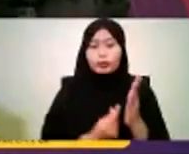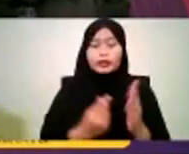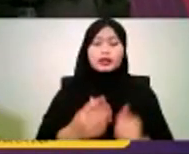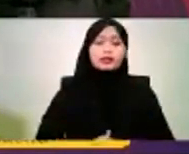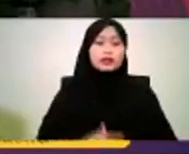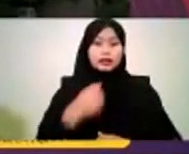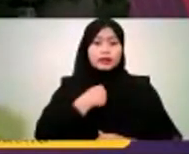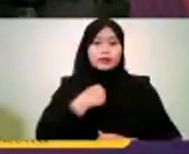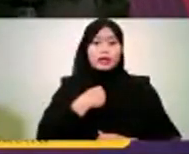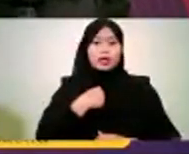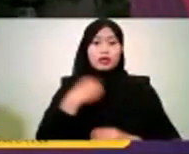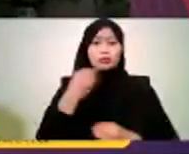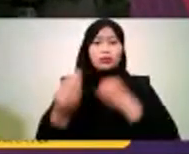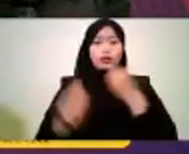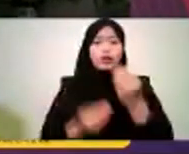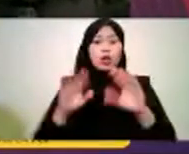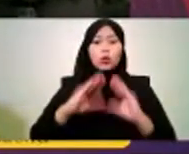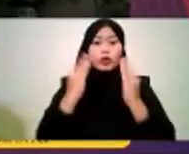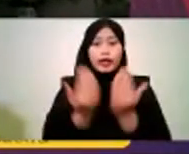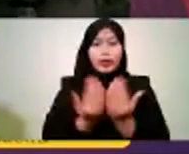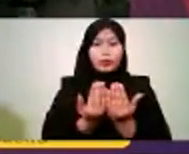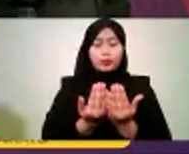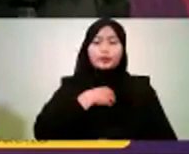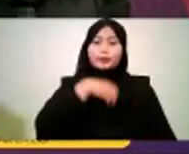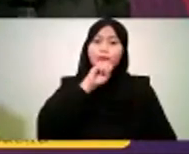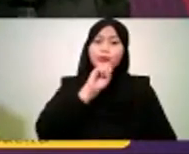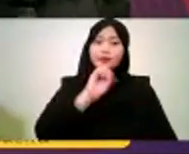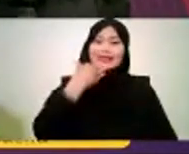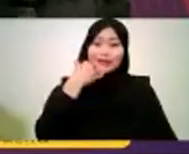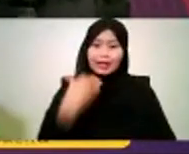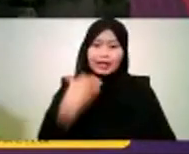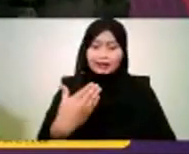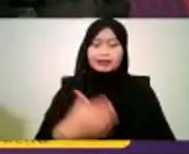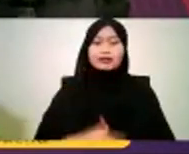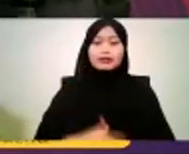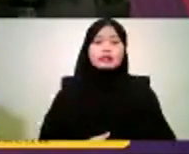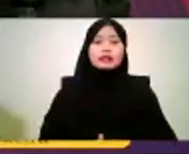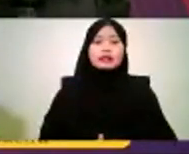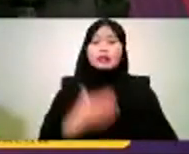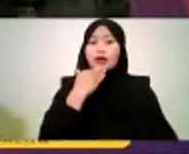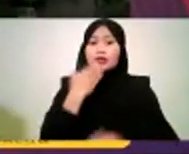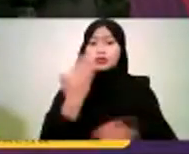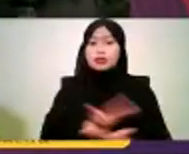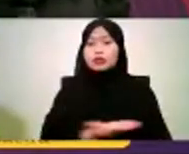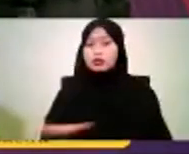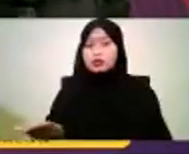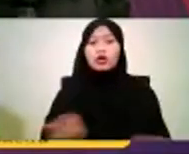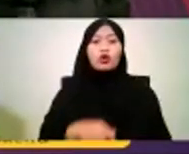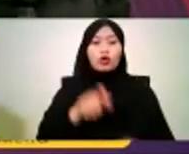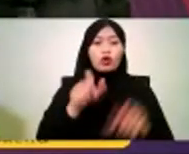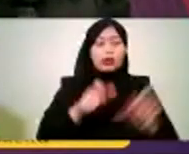atas nama universitas Gadjah Mada mengucapkan terima kasih kepada segenap praktisi